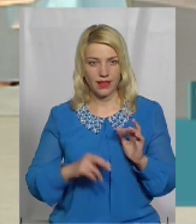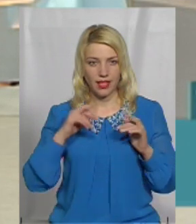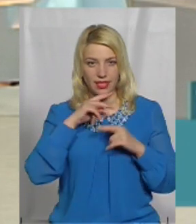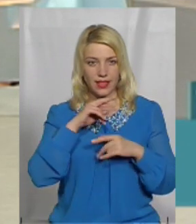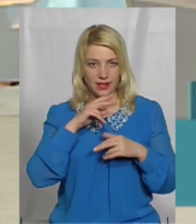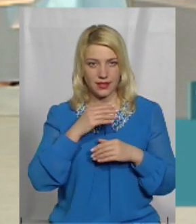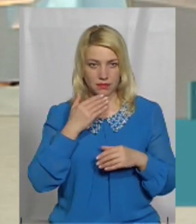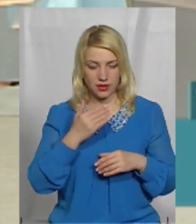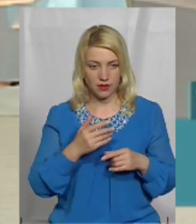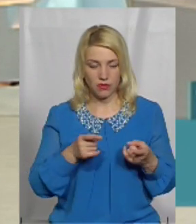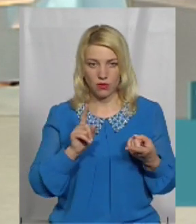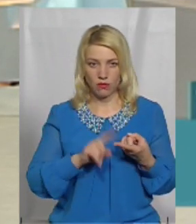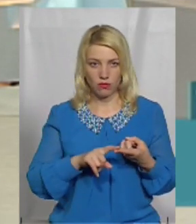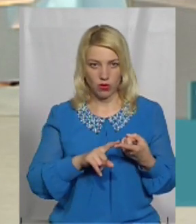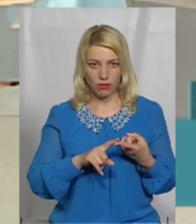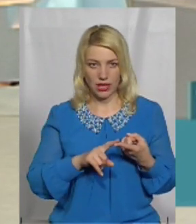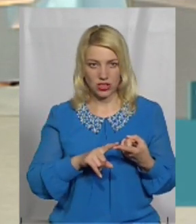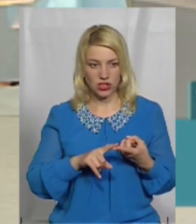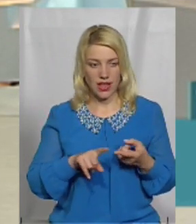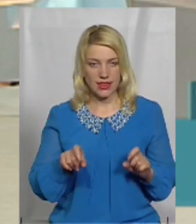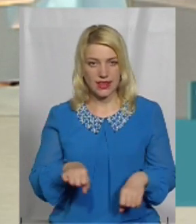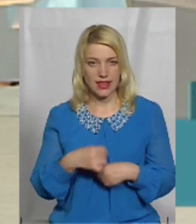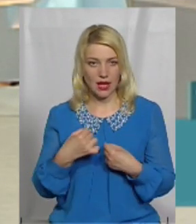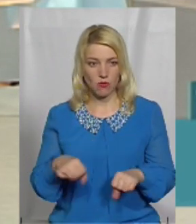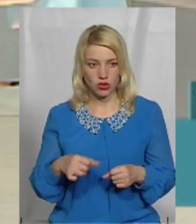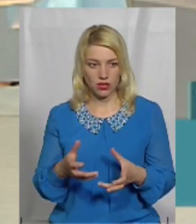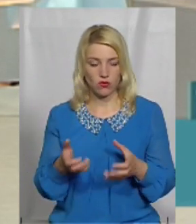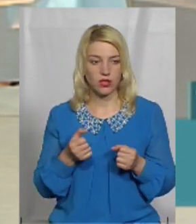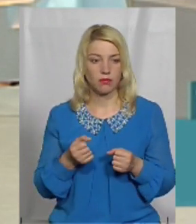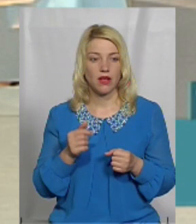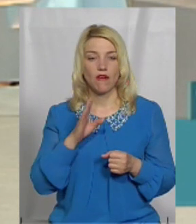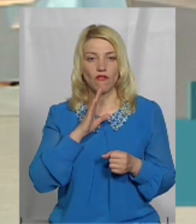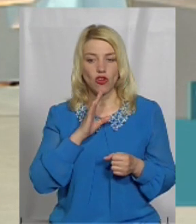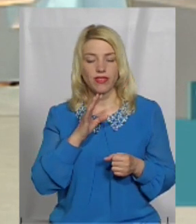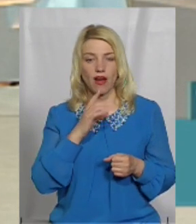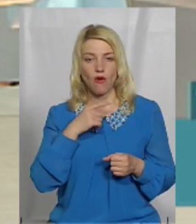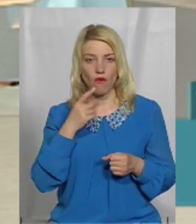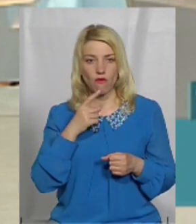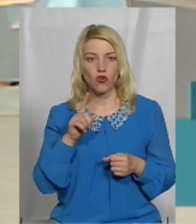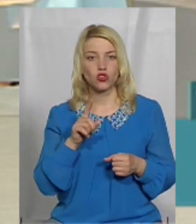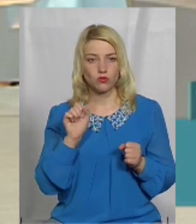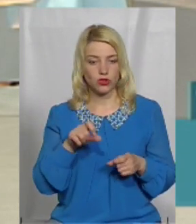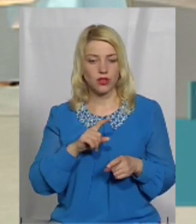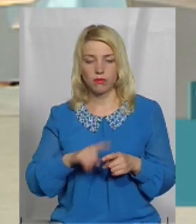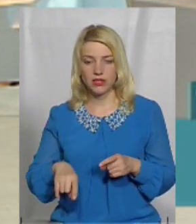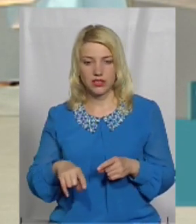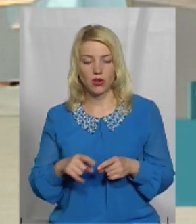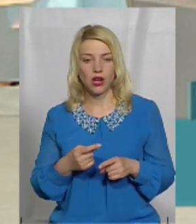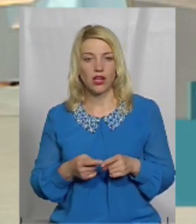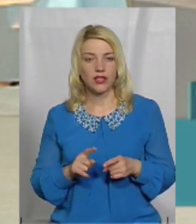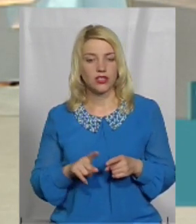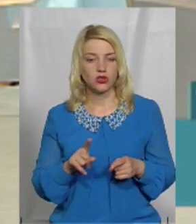ліки? По-перше, неможливо отримати, хоч вона говорить, що можна дуже швидко, так що робиться